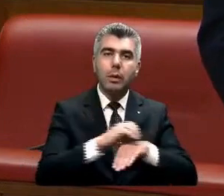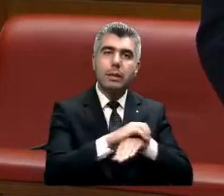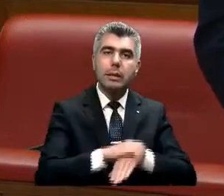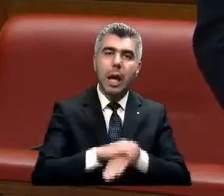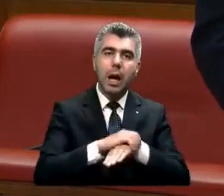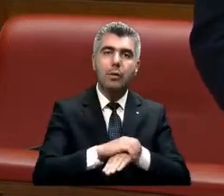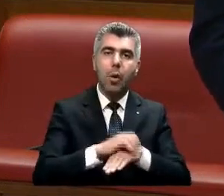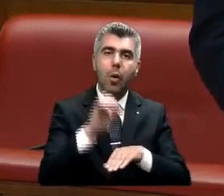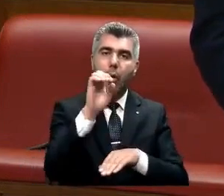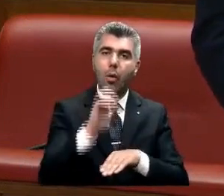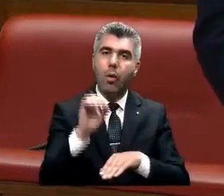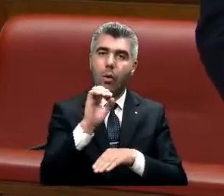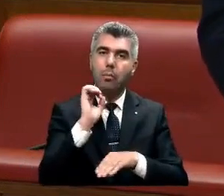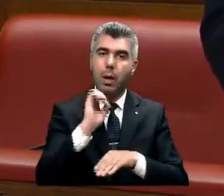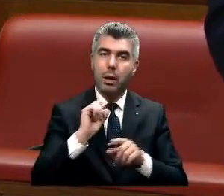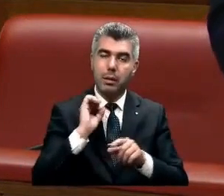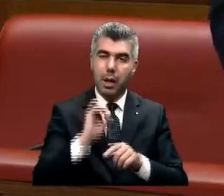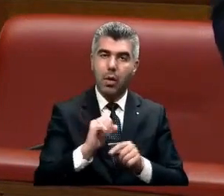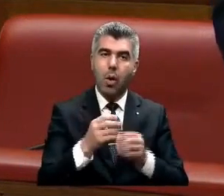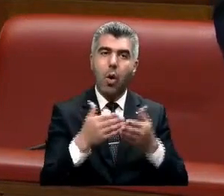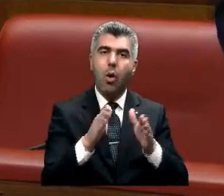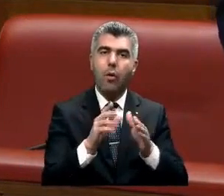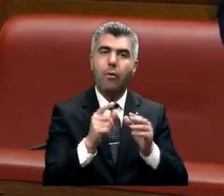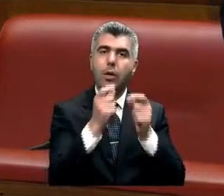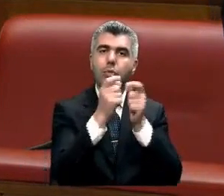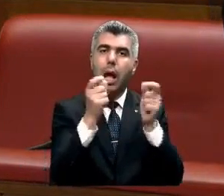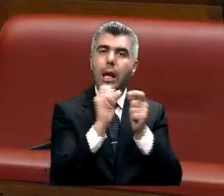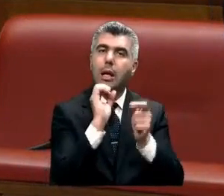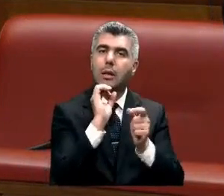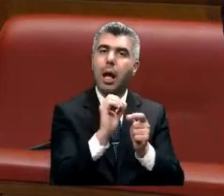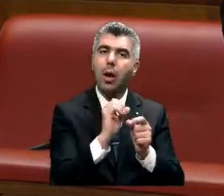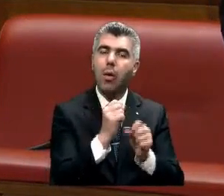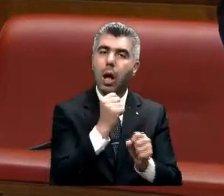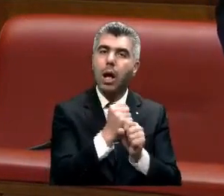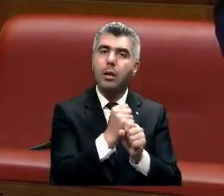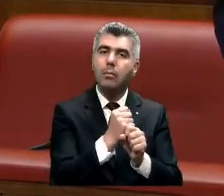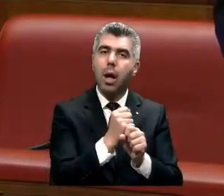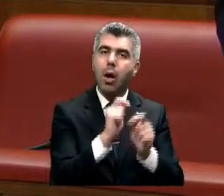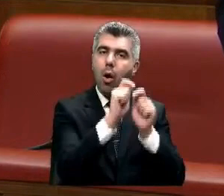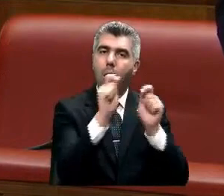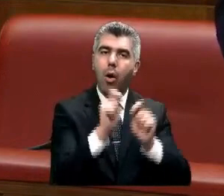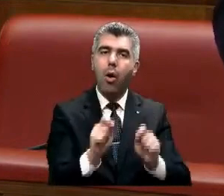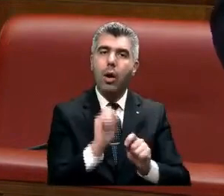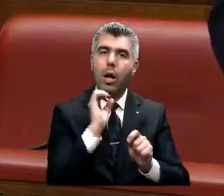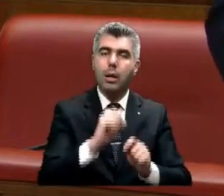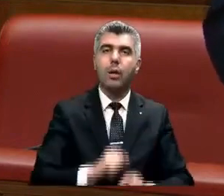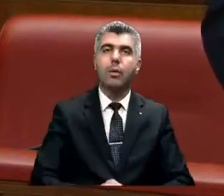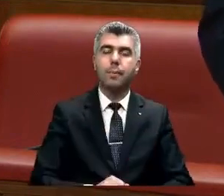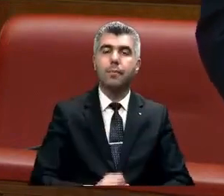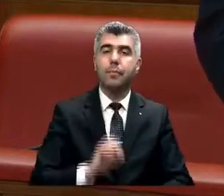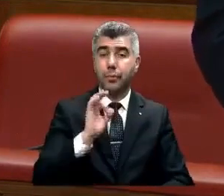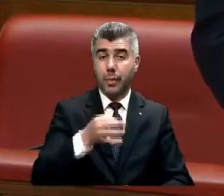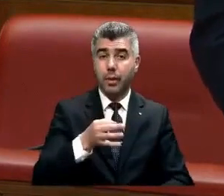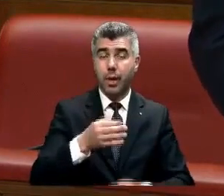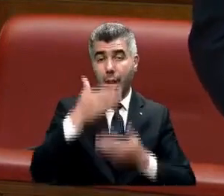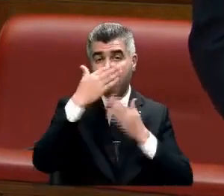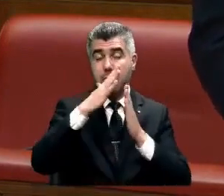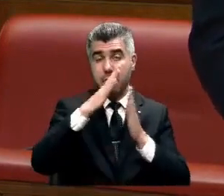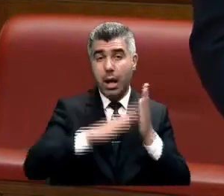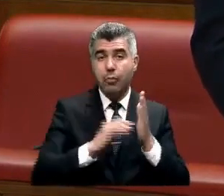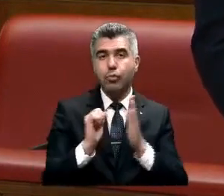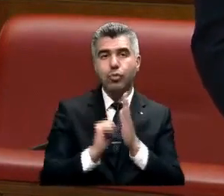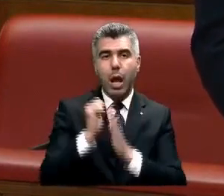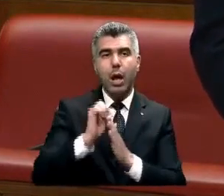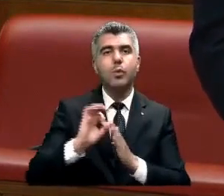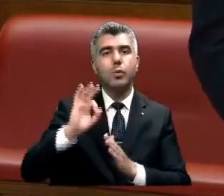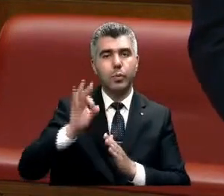الأوروبي، وفتح المجال للقطاع الخاص لاستغلال خدمات النقل في إطار قواعد المنافسة الحرة. ويمكن القول أن بلادنا نجحت